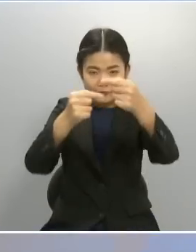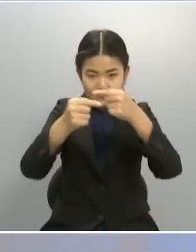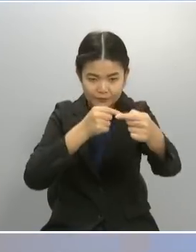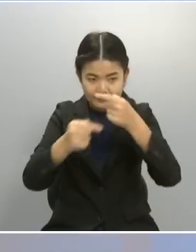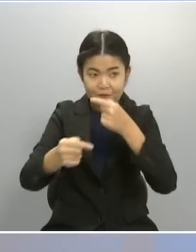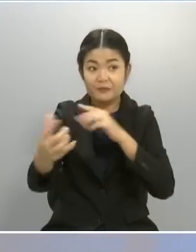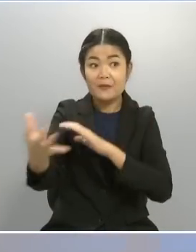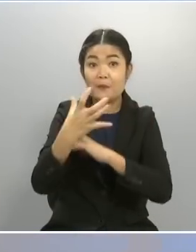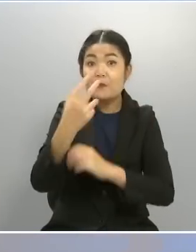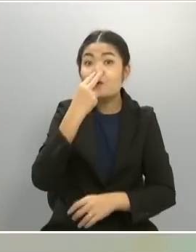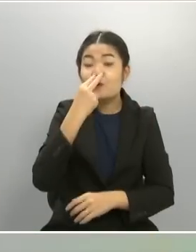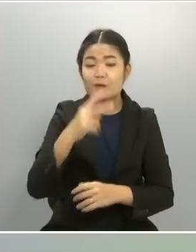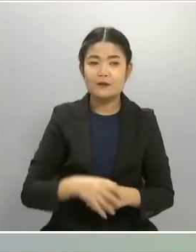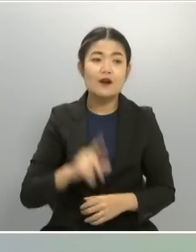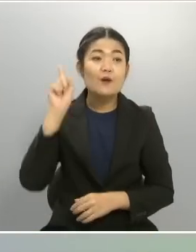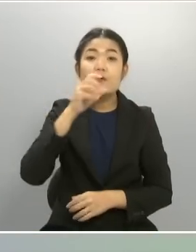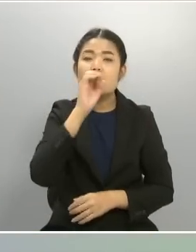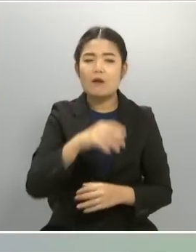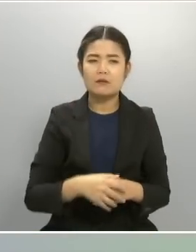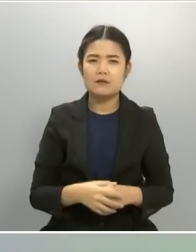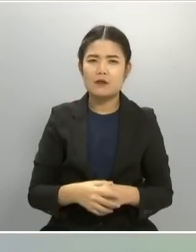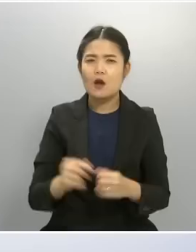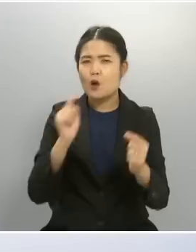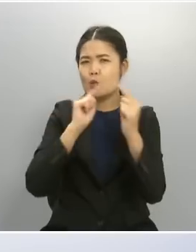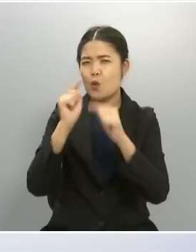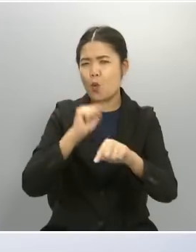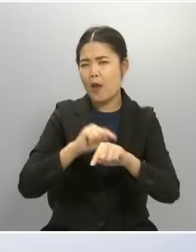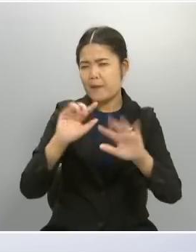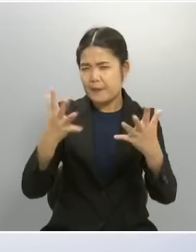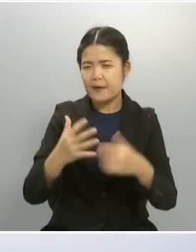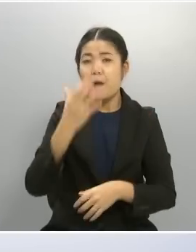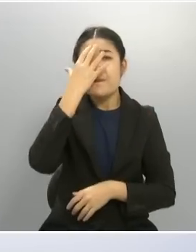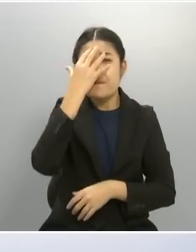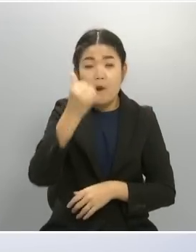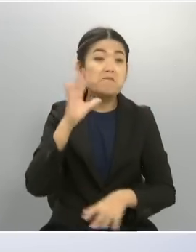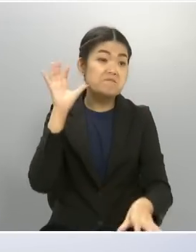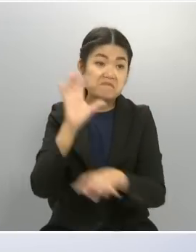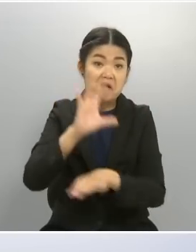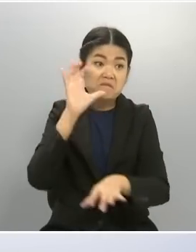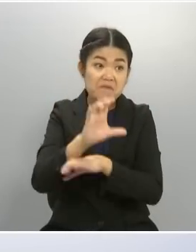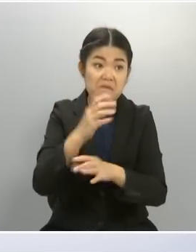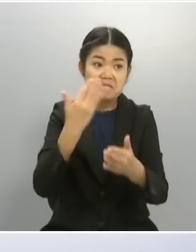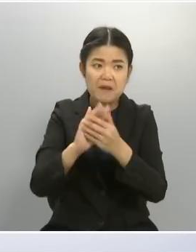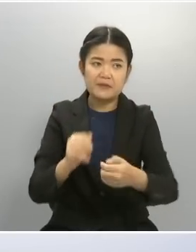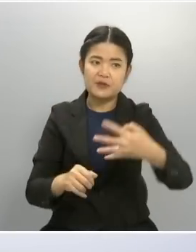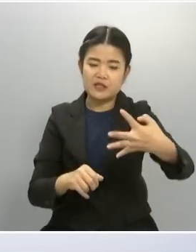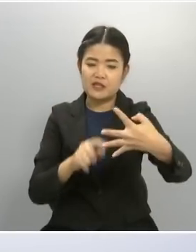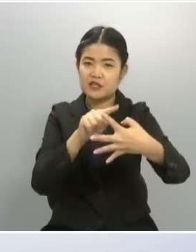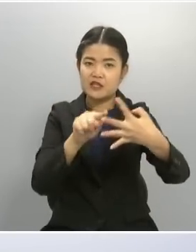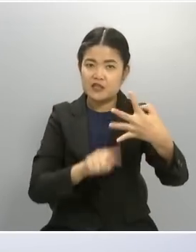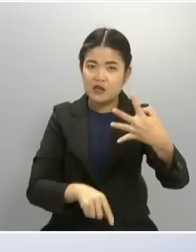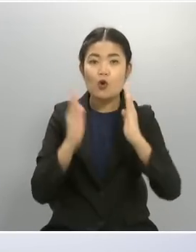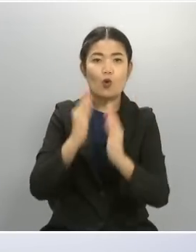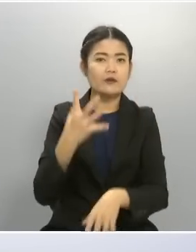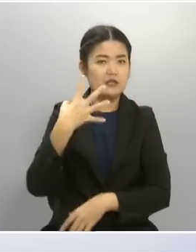ๆฟังผู้หญิงบอกเราไม่มีเวลามาคุยกับพี่ขนาดนี้นะคือตอนที่มาโคเนี่ยเป็น 4คนเลยเป็น 4คน